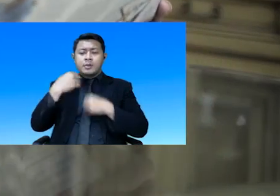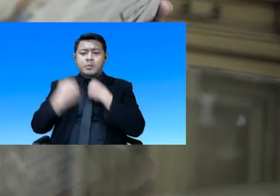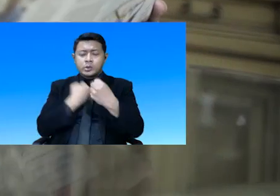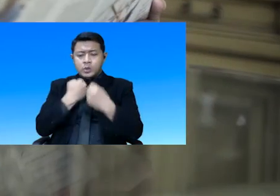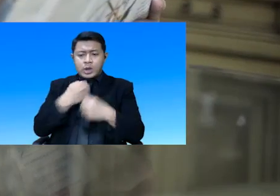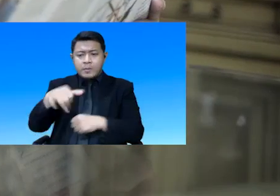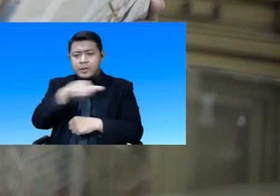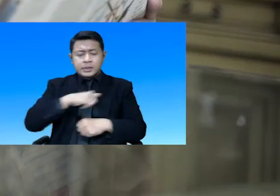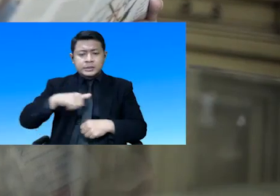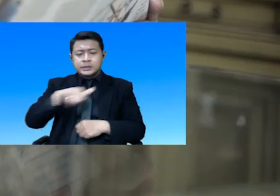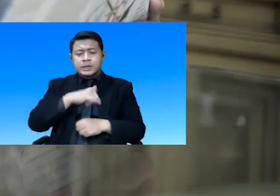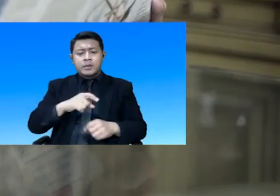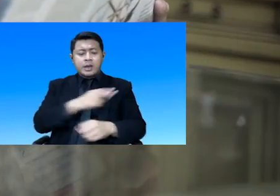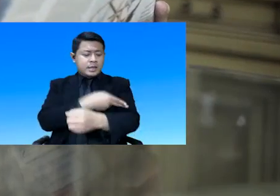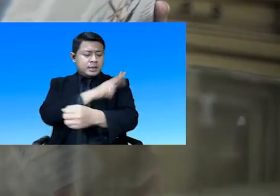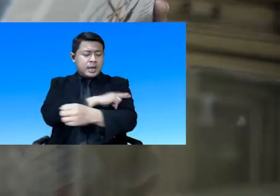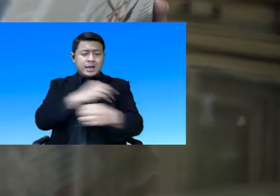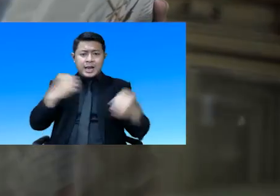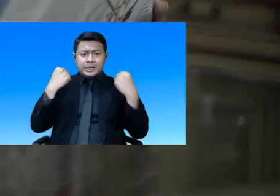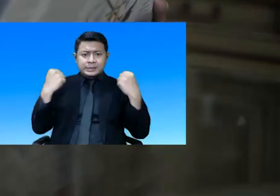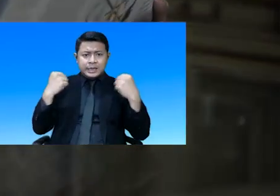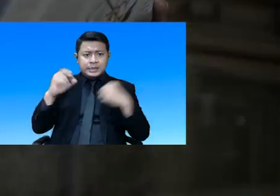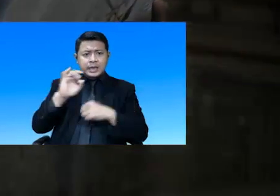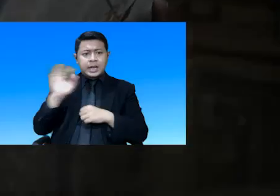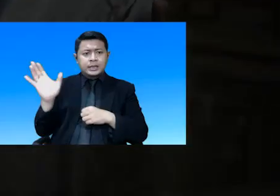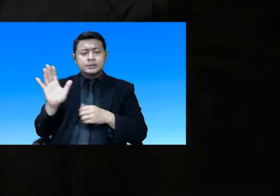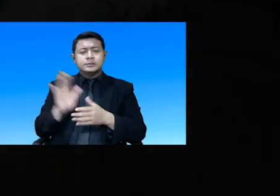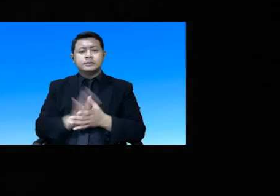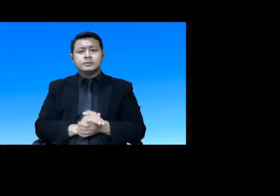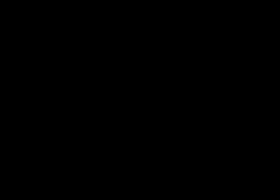bersama tenaga kesehatan lainnya.